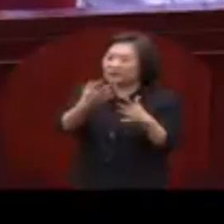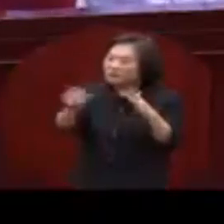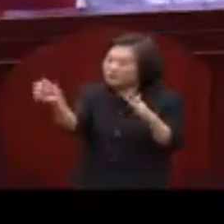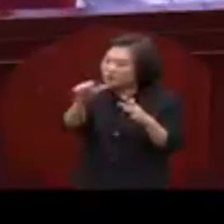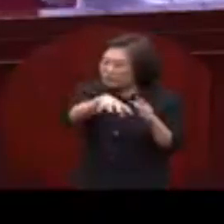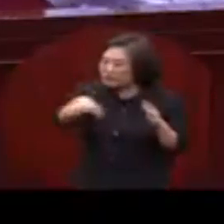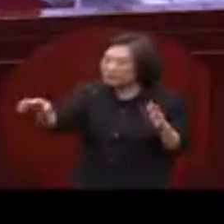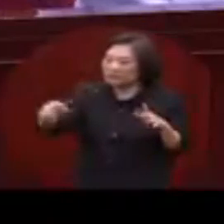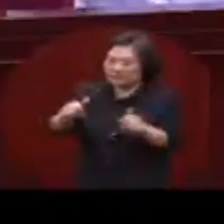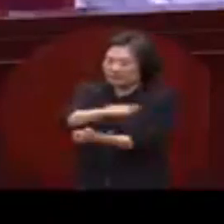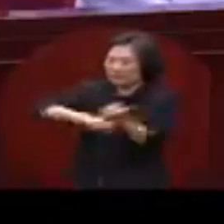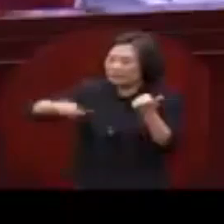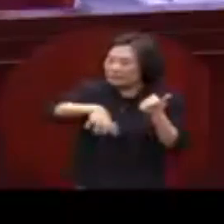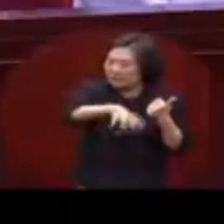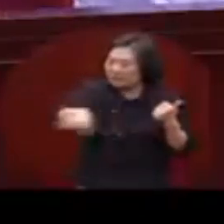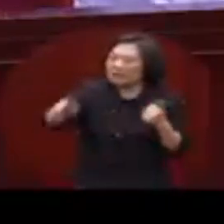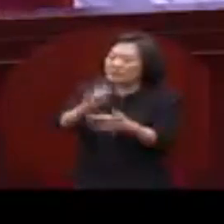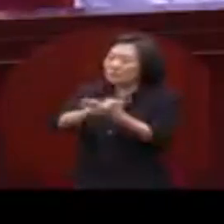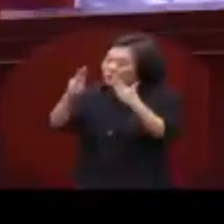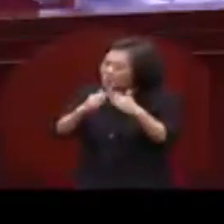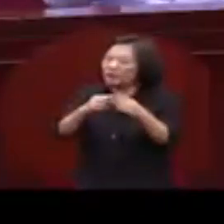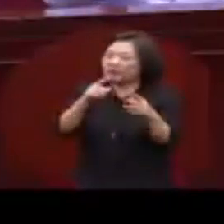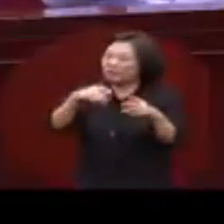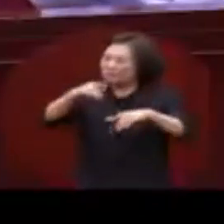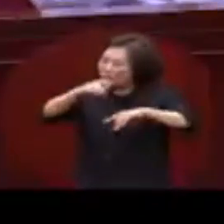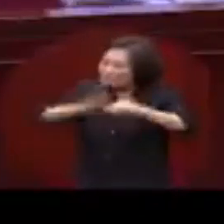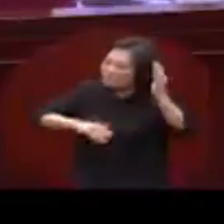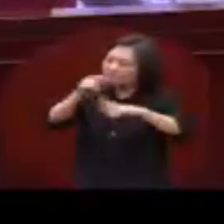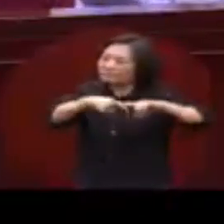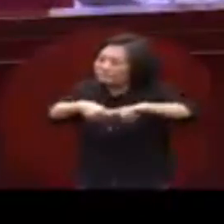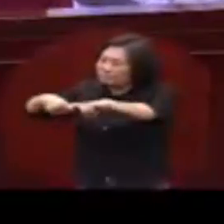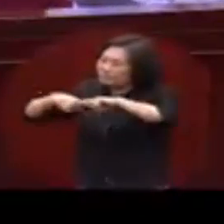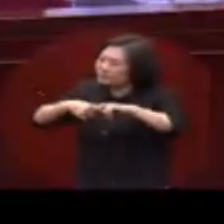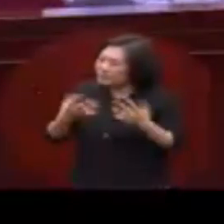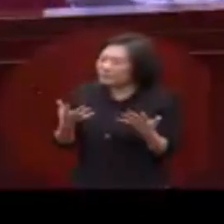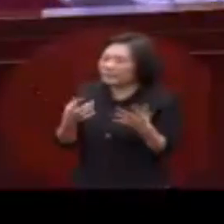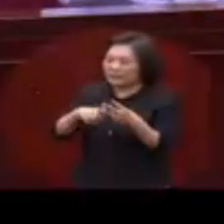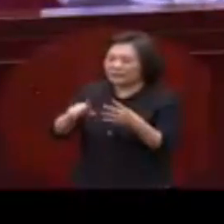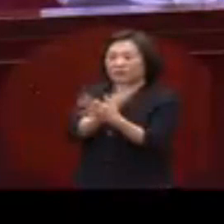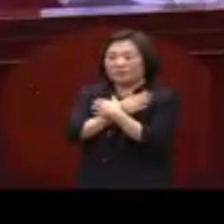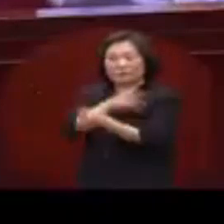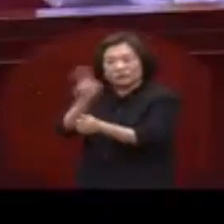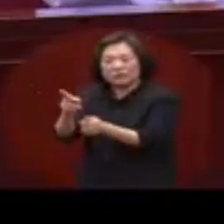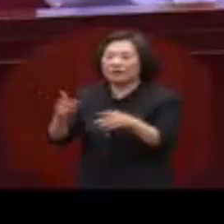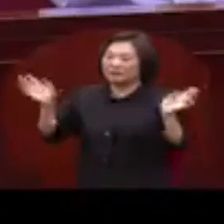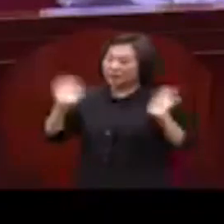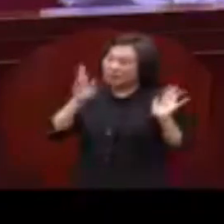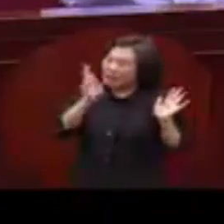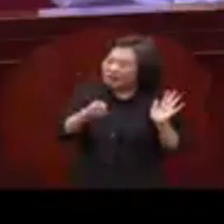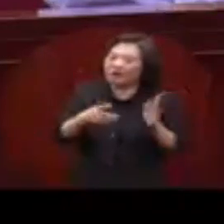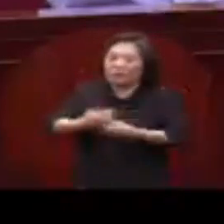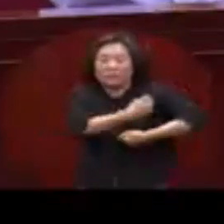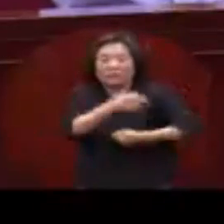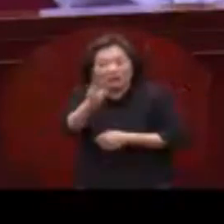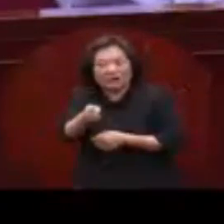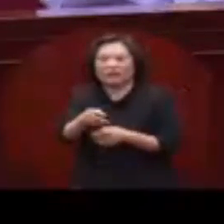将来这个操场要怎么整并，图书馆怎么整并，然后能够把周边的这个托婴啦、托幼啦、日间活那个日间